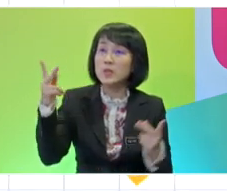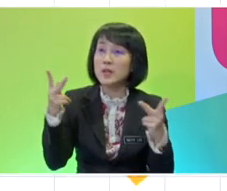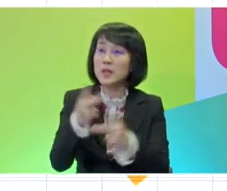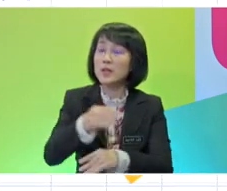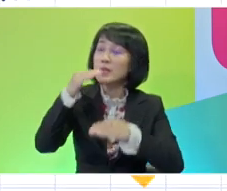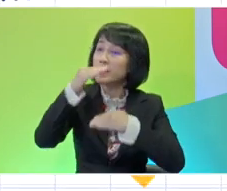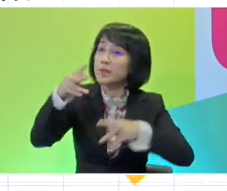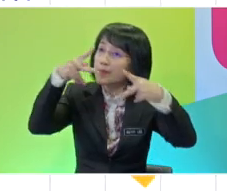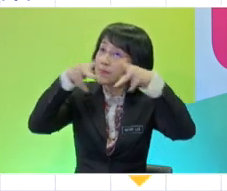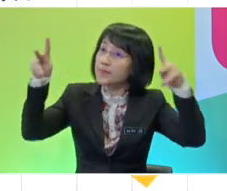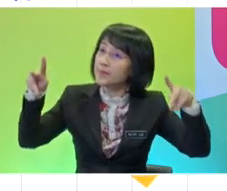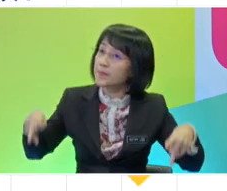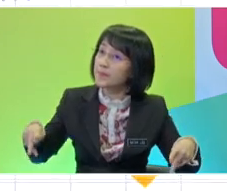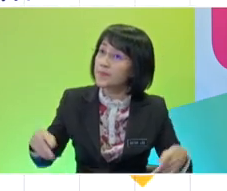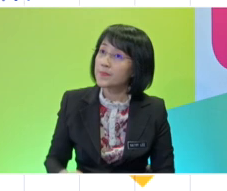tempo